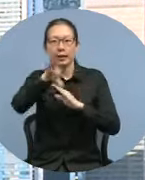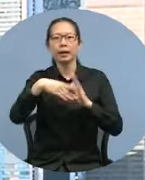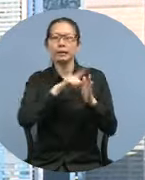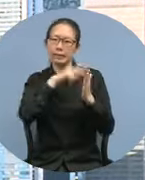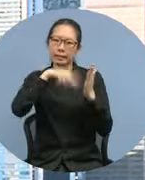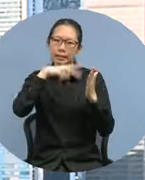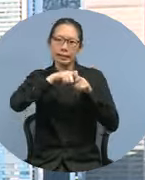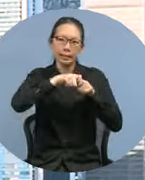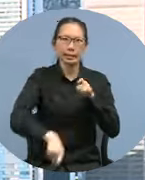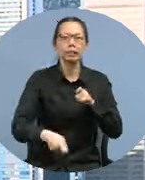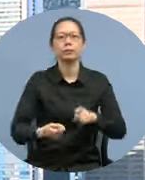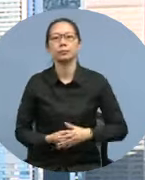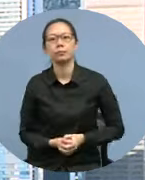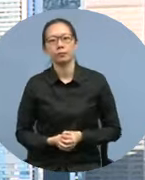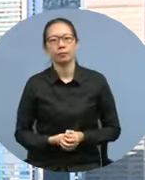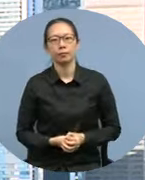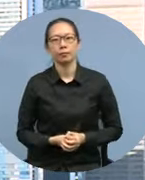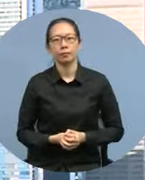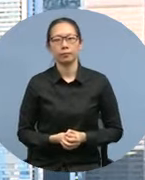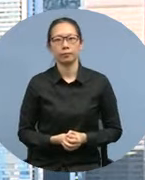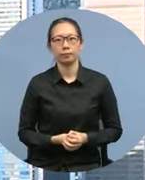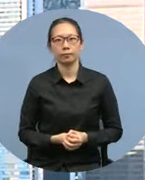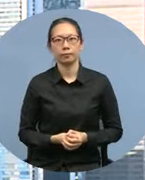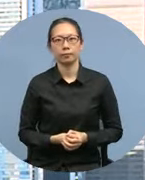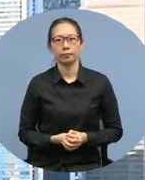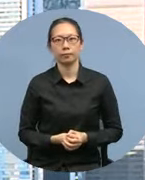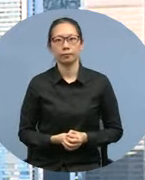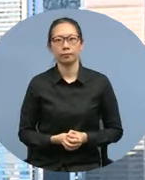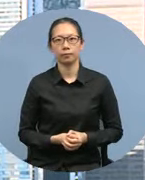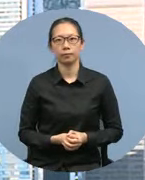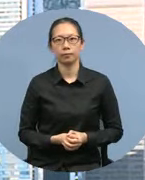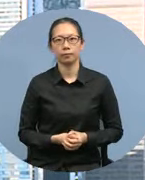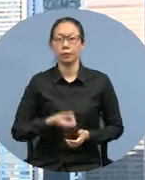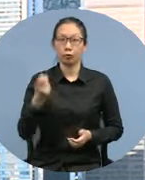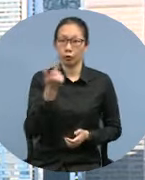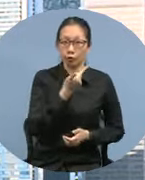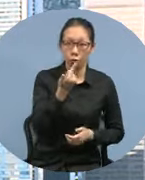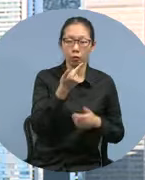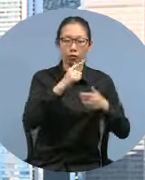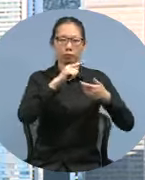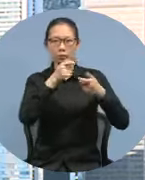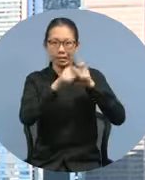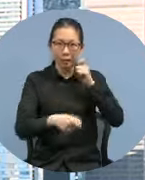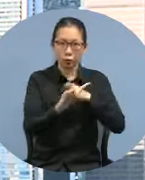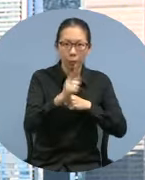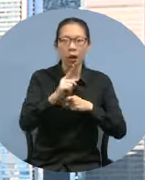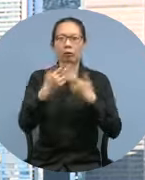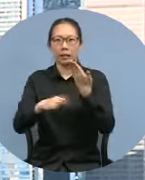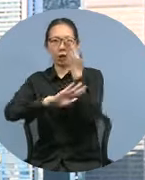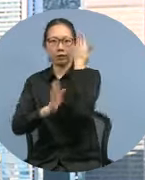的細則，而且很多都是跟我們現行法律相近。事實上起碼